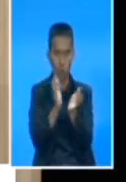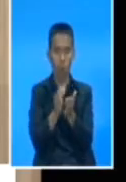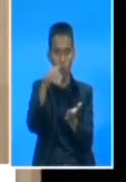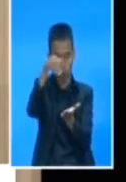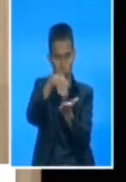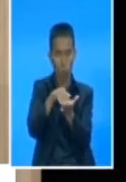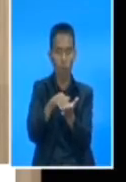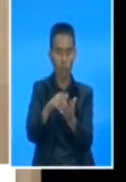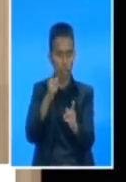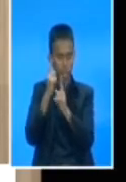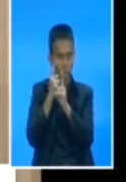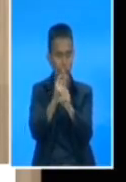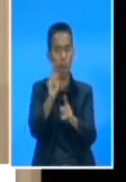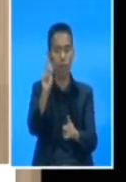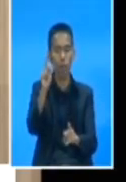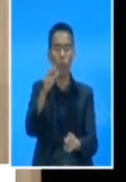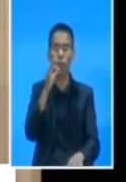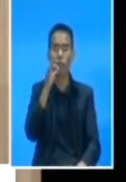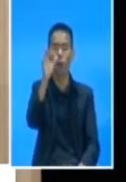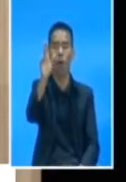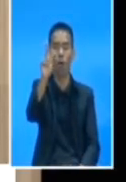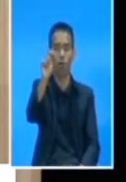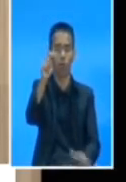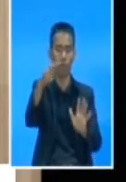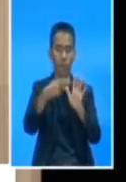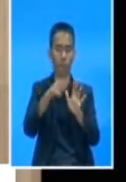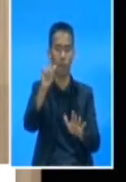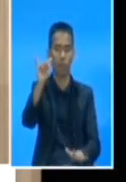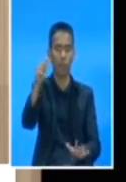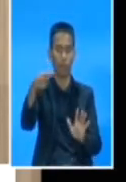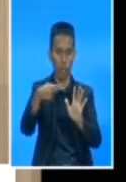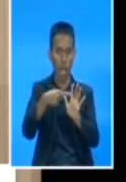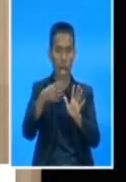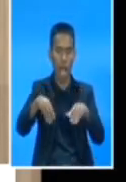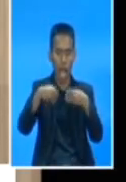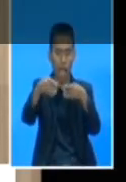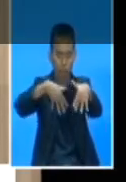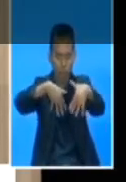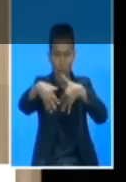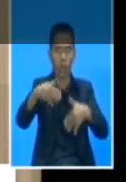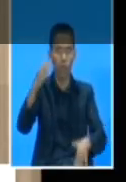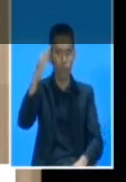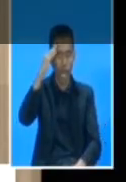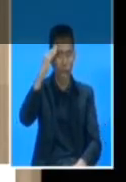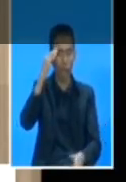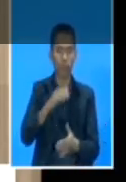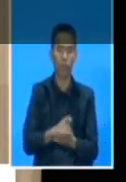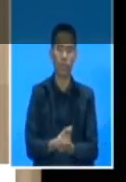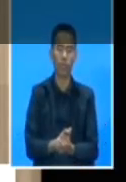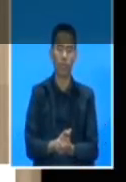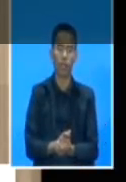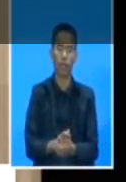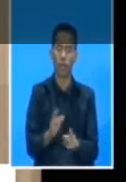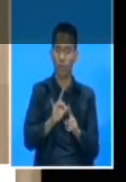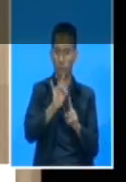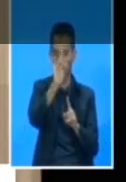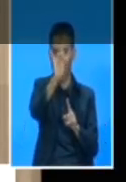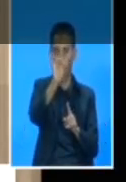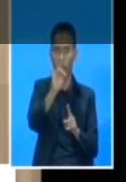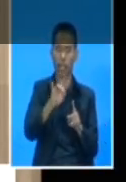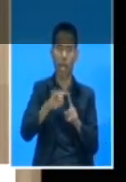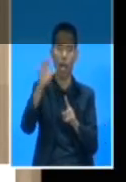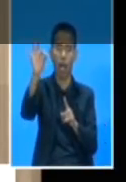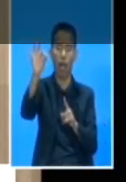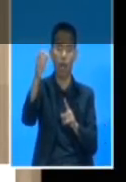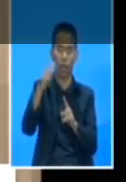ข้อมูลคดีอาญาเพื่อให้ประชาชนทราบนะครับ8ครับ90เดี๋ยวผมจะรวบนะครับนิติวิทยาศาสตร์